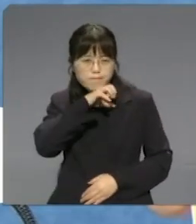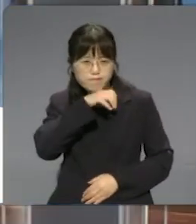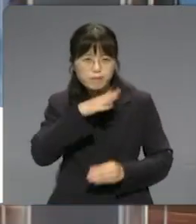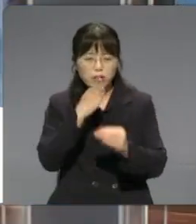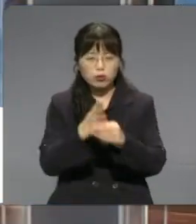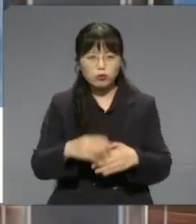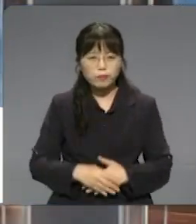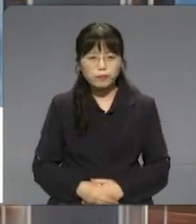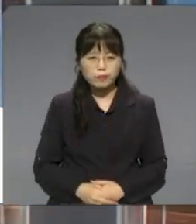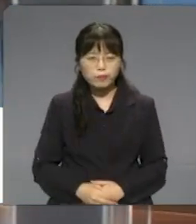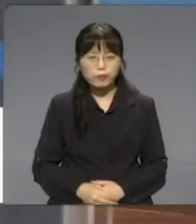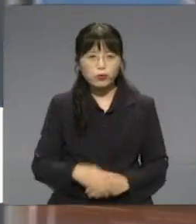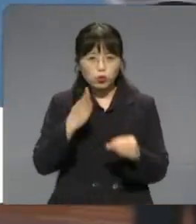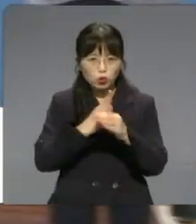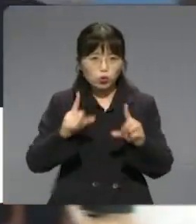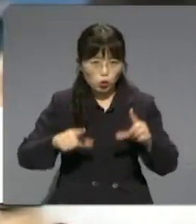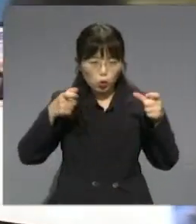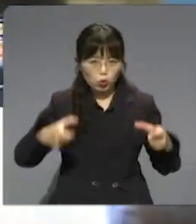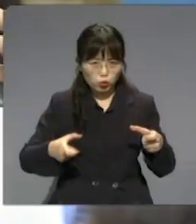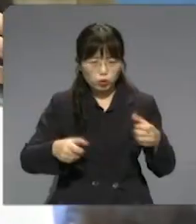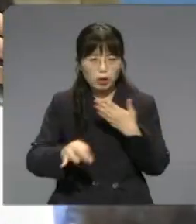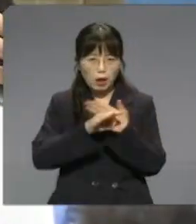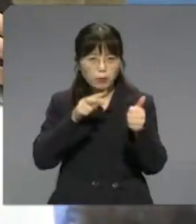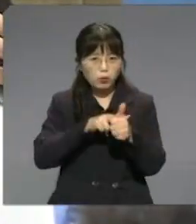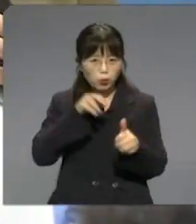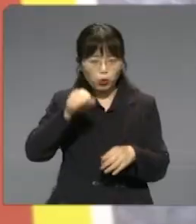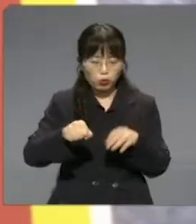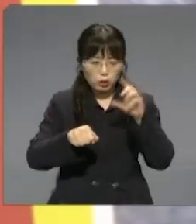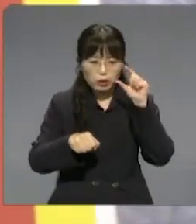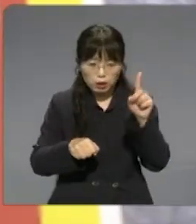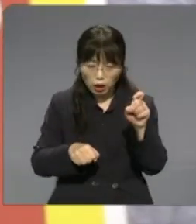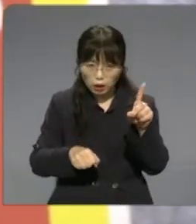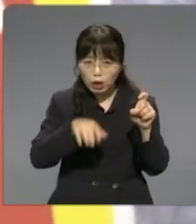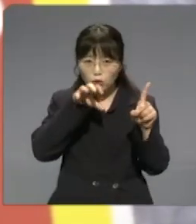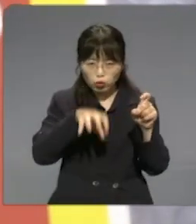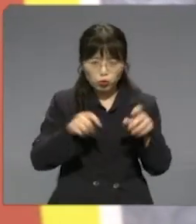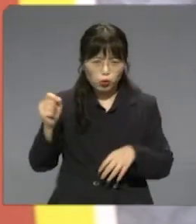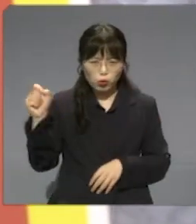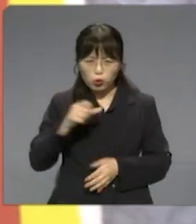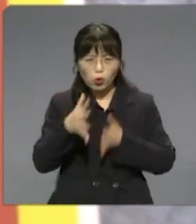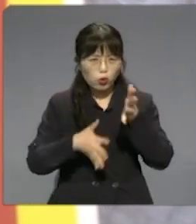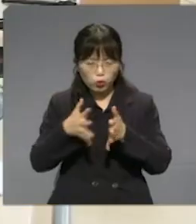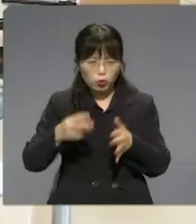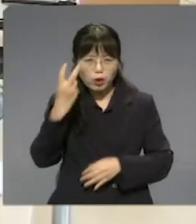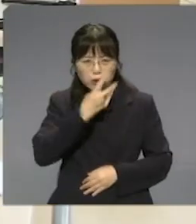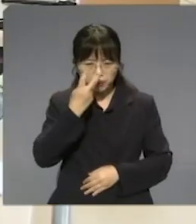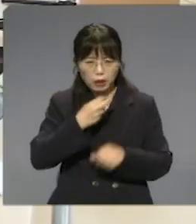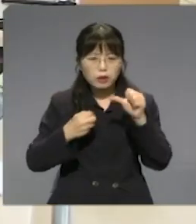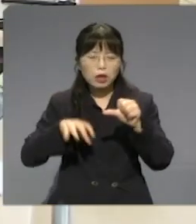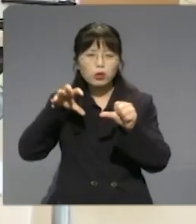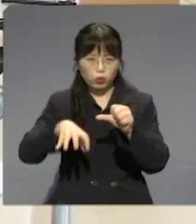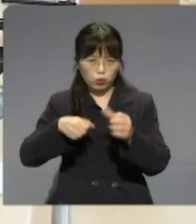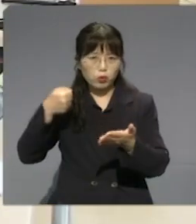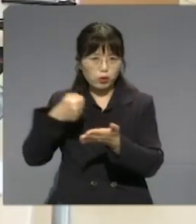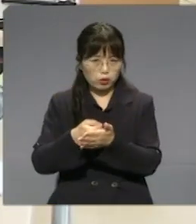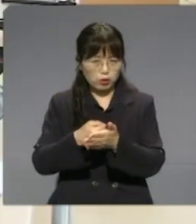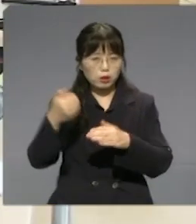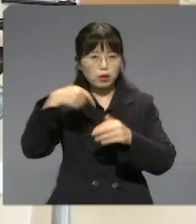있습니다. 중구와 동구 지역 예비 후보지 11곳 가운데 졸속 심사로 영종도에서 5곳을 선정했다는